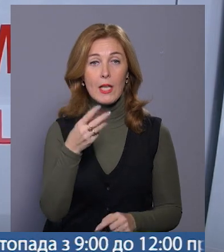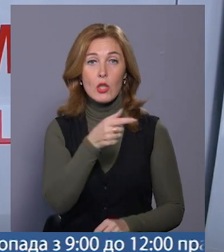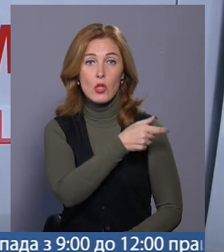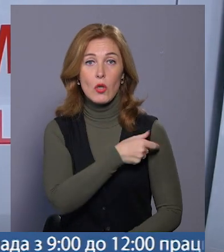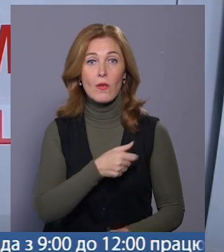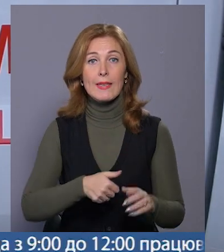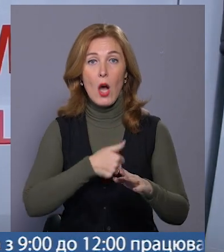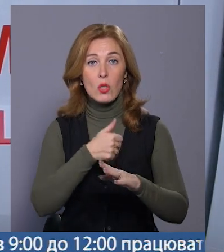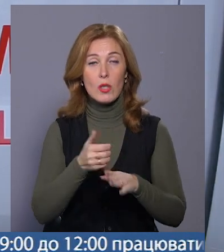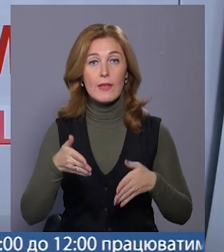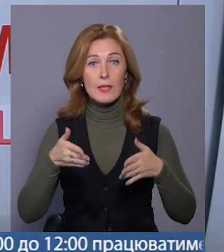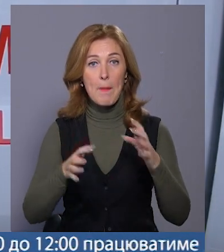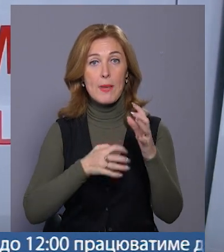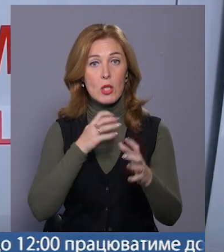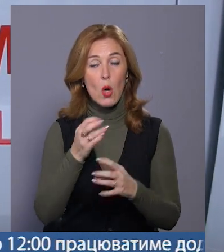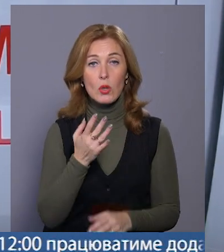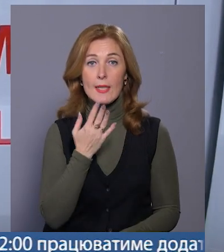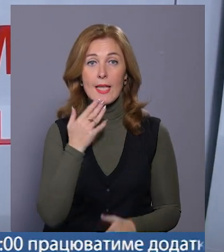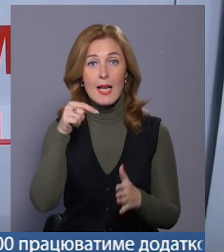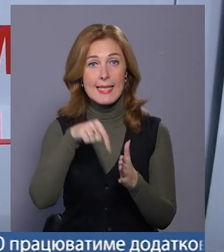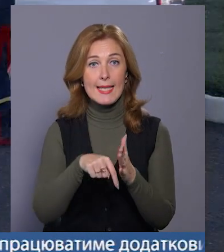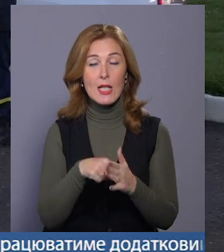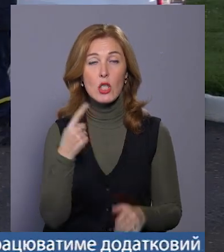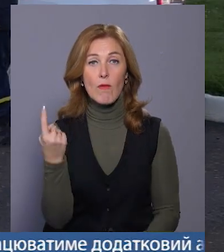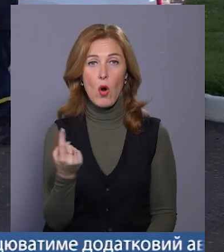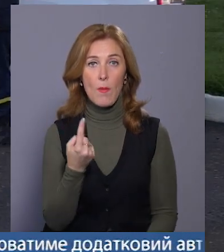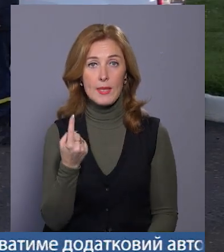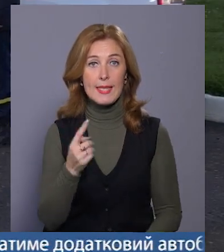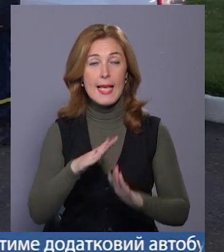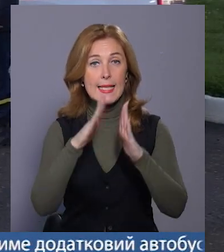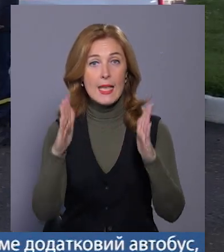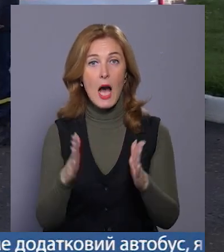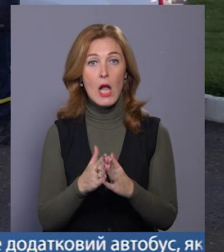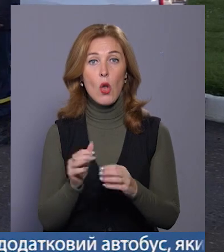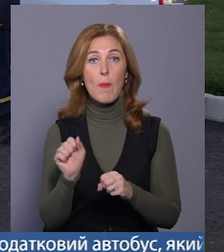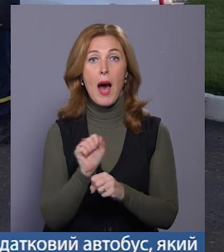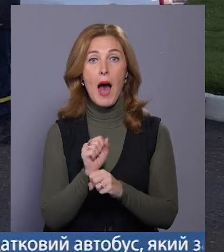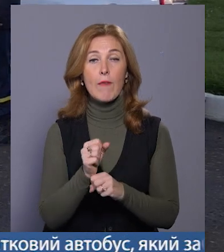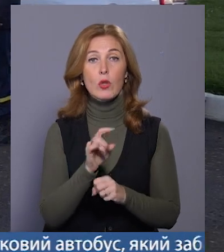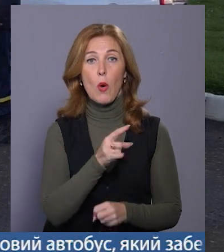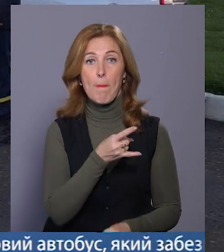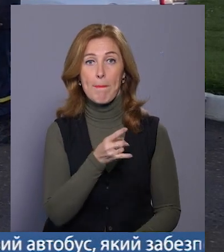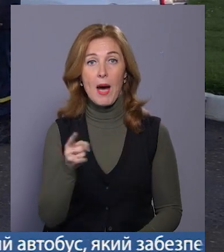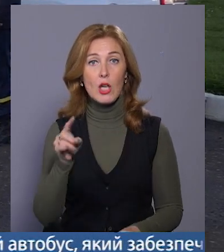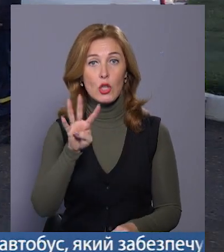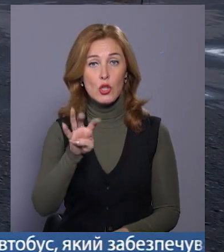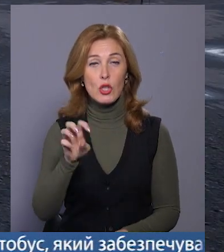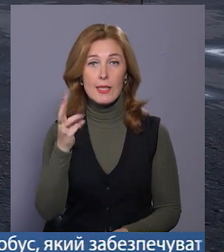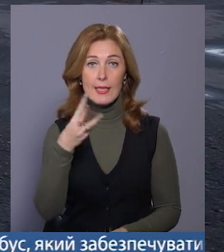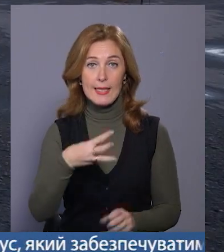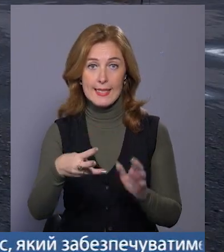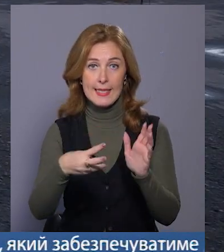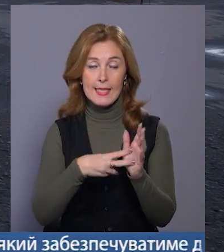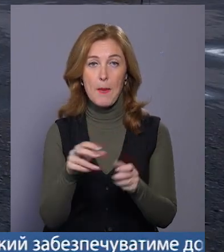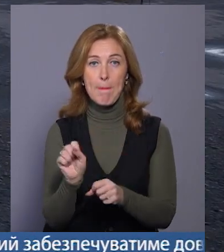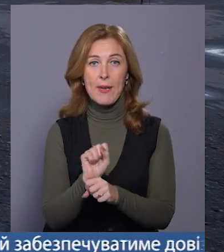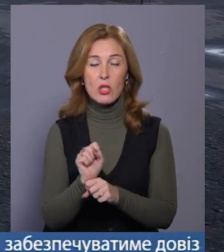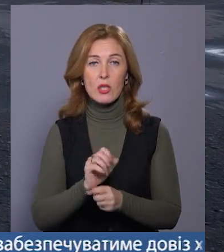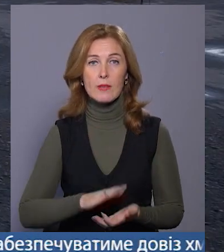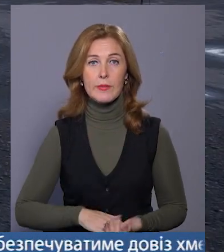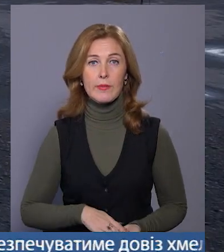основних трасах міжнародного і національного значення в області. Загалом в автопарку ДСНС 437 машин. Ірина Аріон,